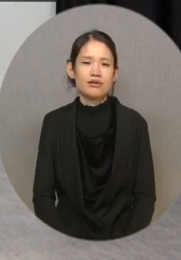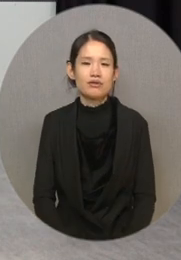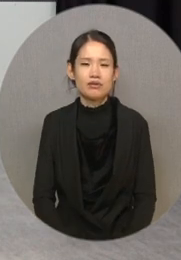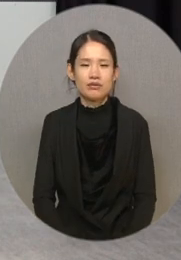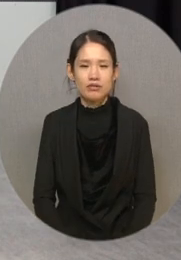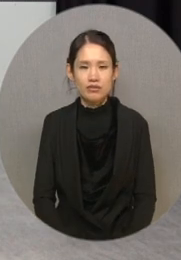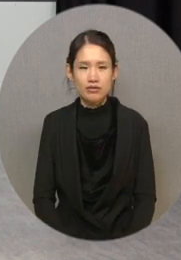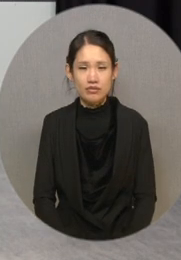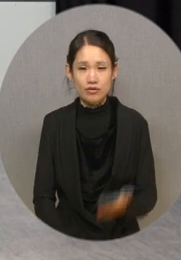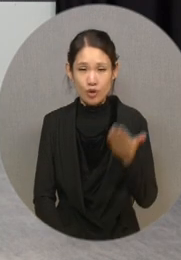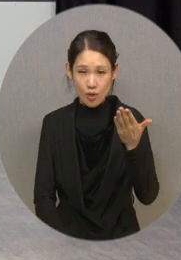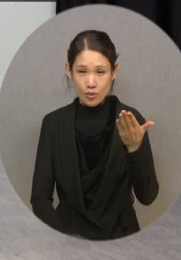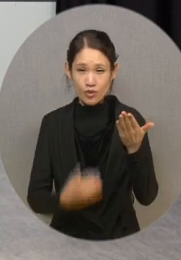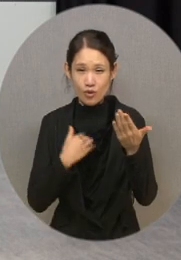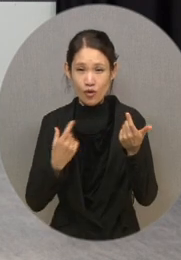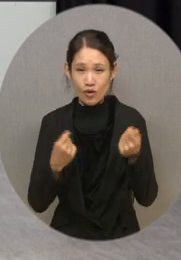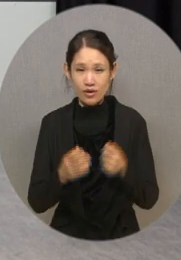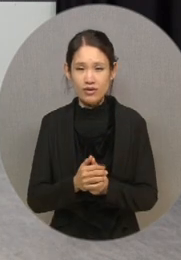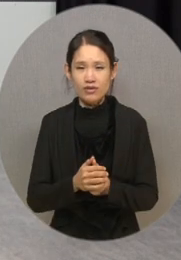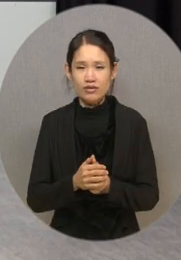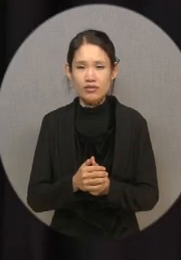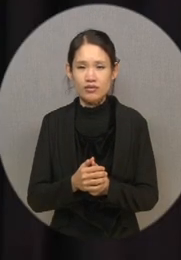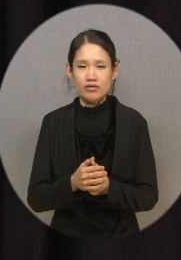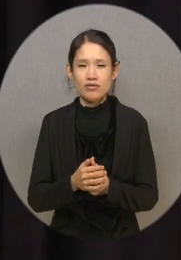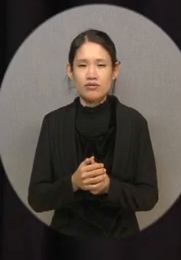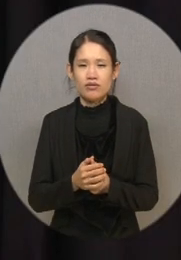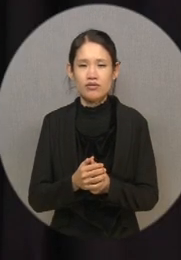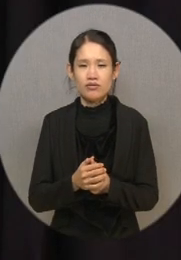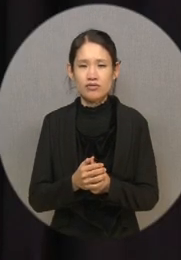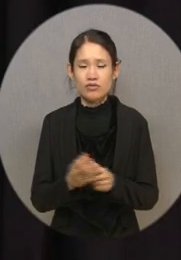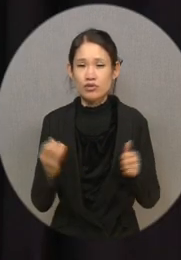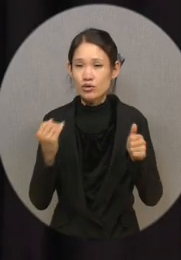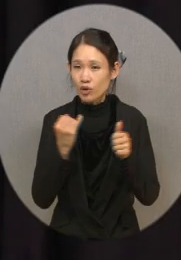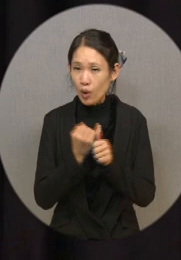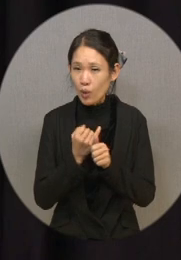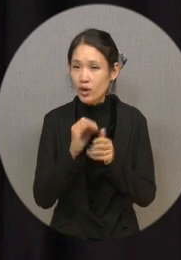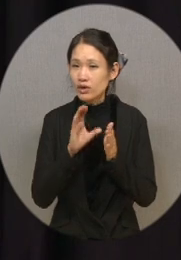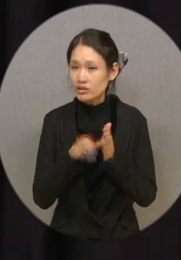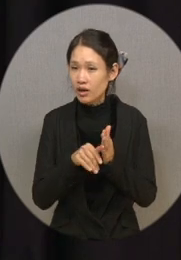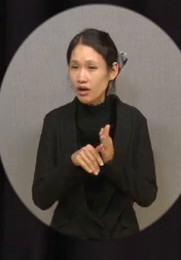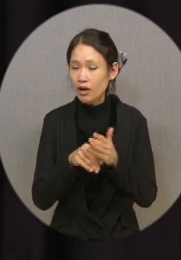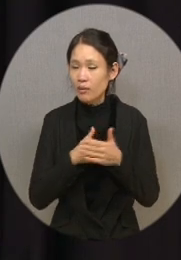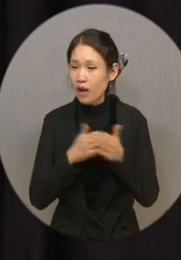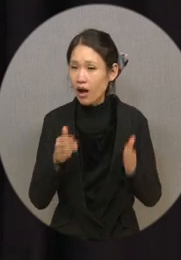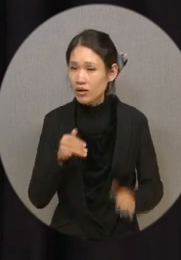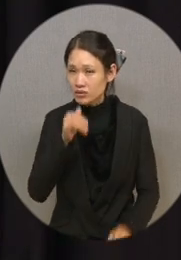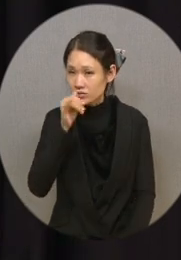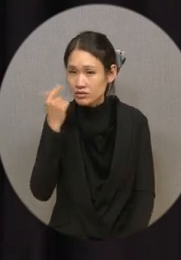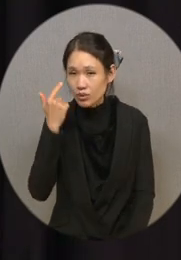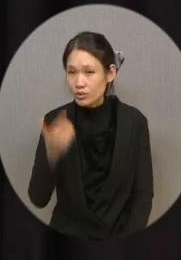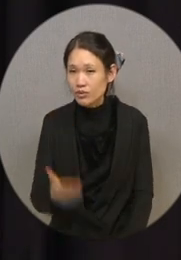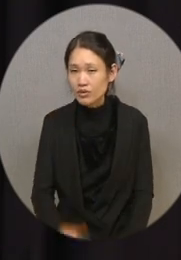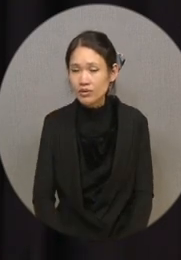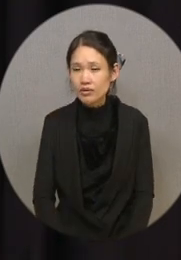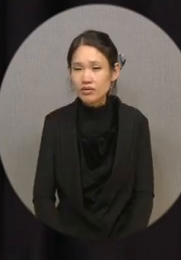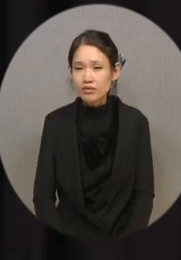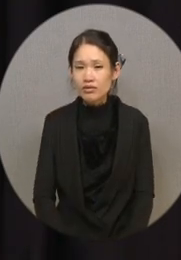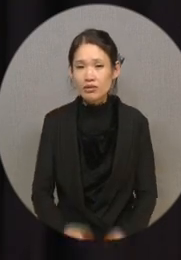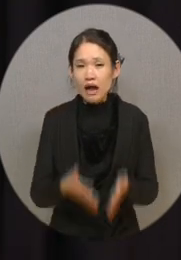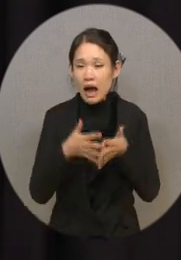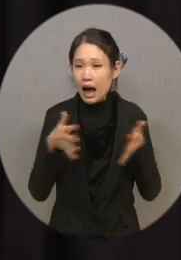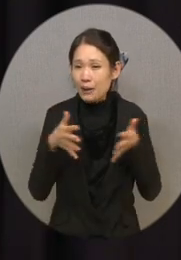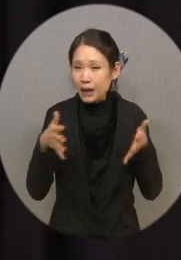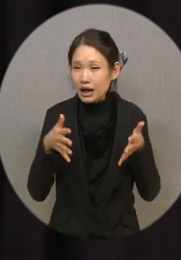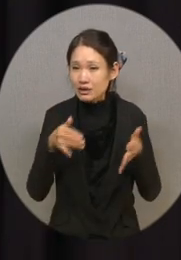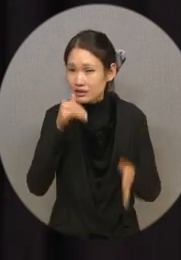우리 저 고모님도 그렇고 저도 그렇지만은 우리가 결혼할 때 방이 있었습니까? 아파트가